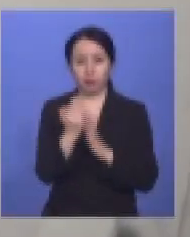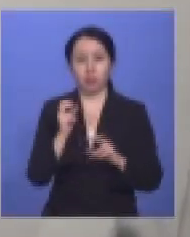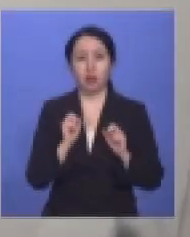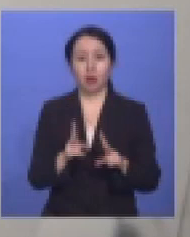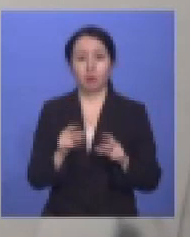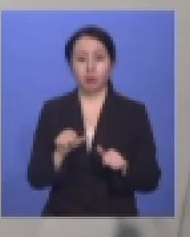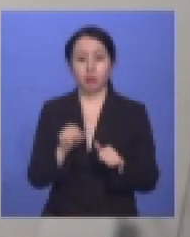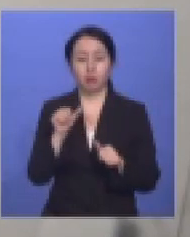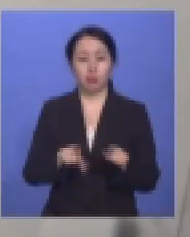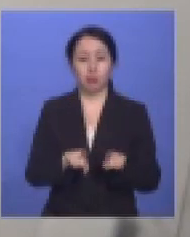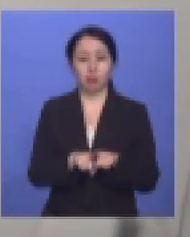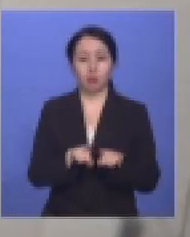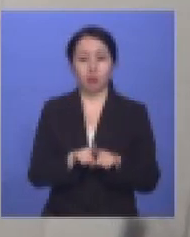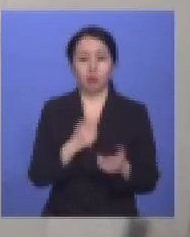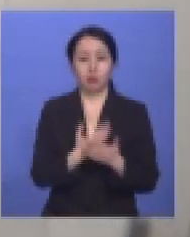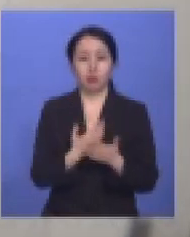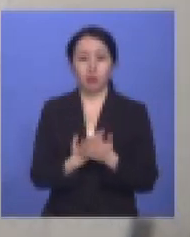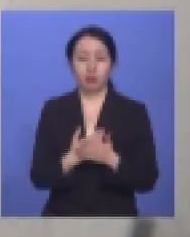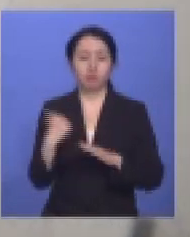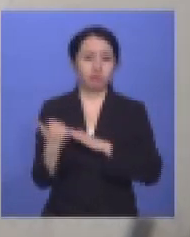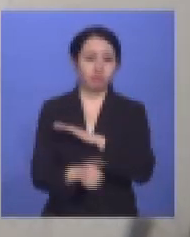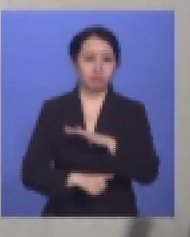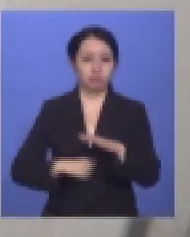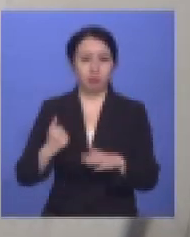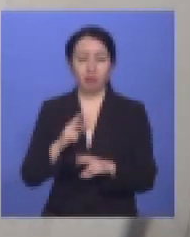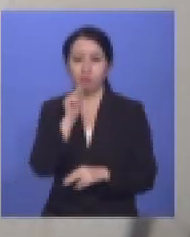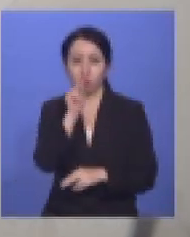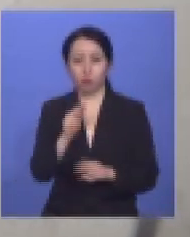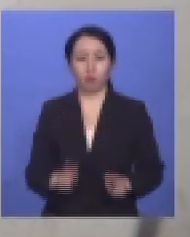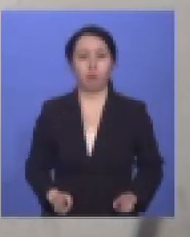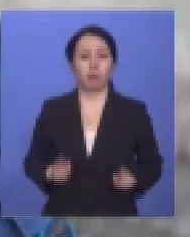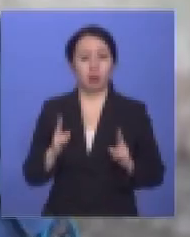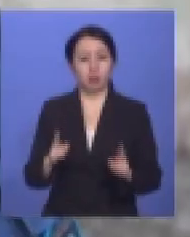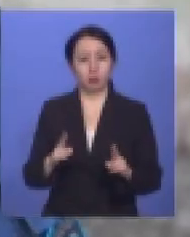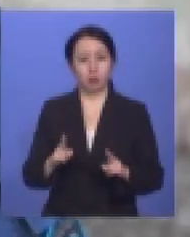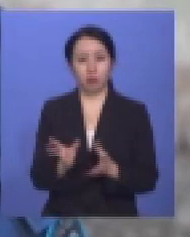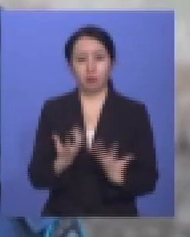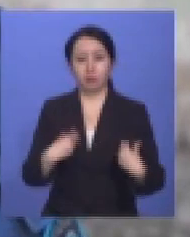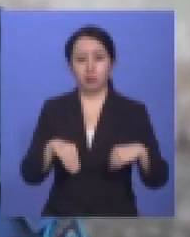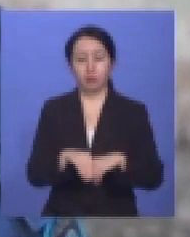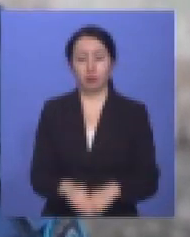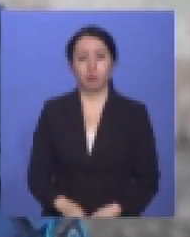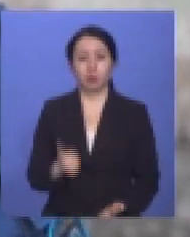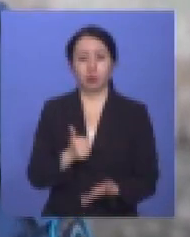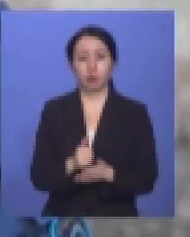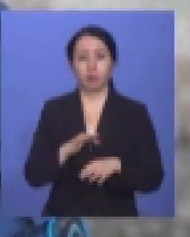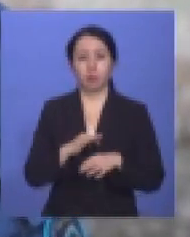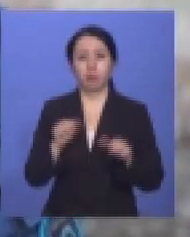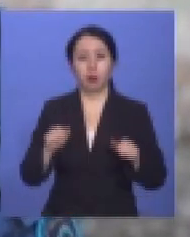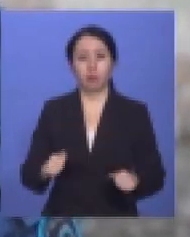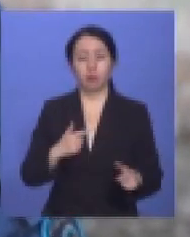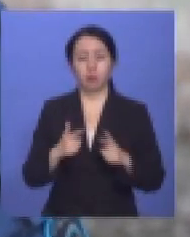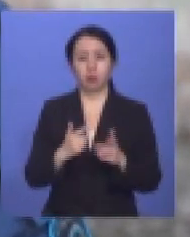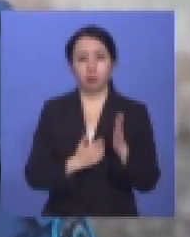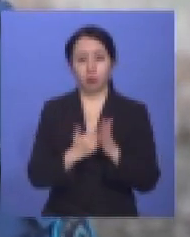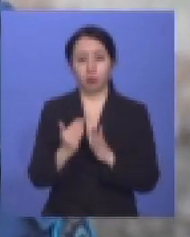Именно таков характерный портрет дебошира и виновника преступлений, совершаемых в кругу семьи. Основными мерами правового воздействия к